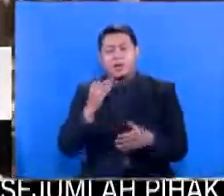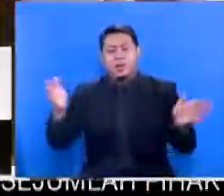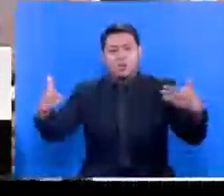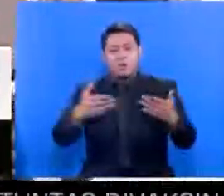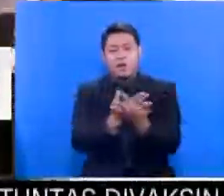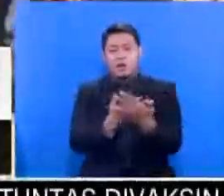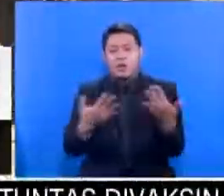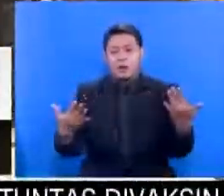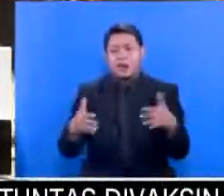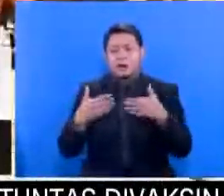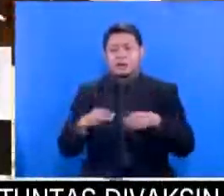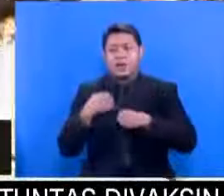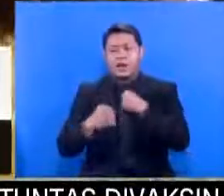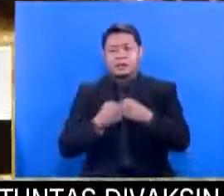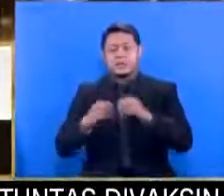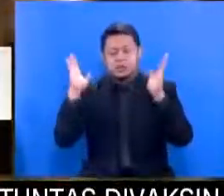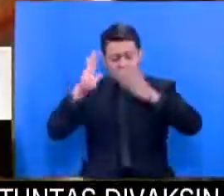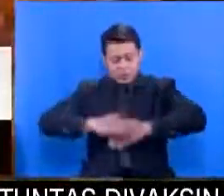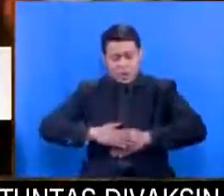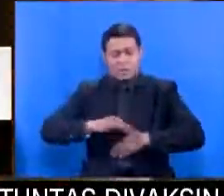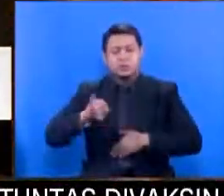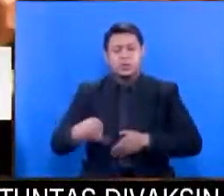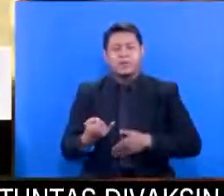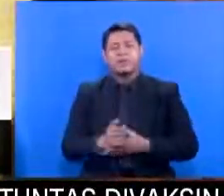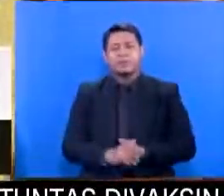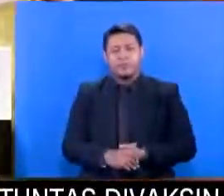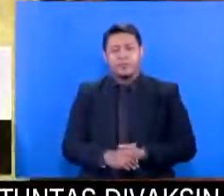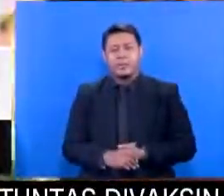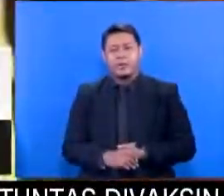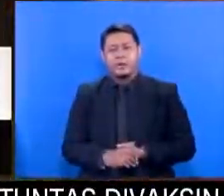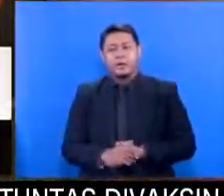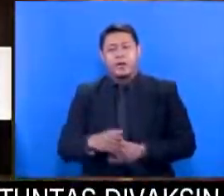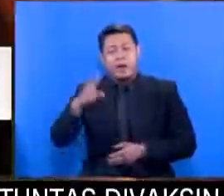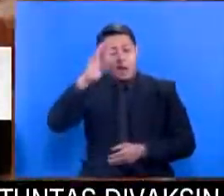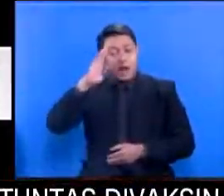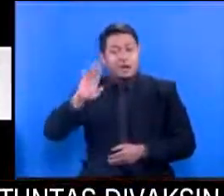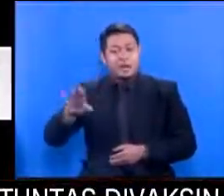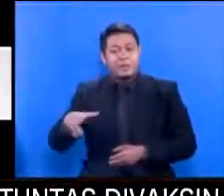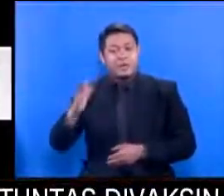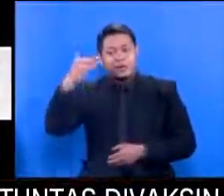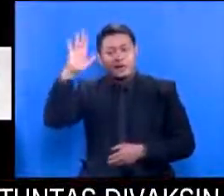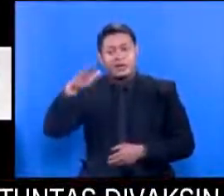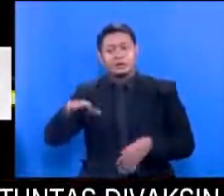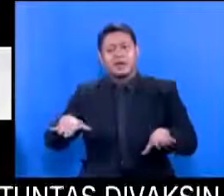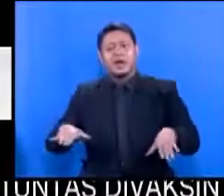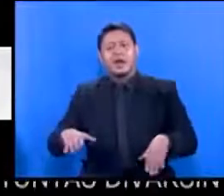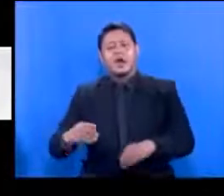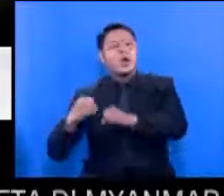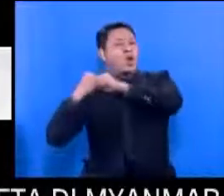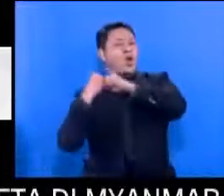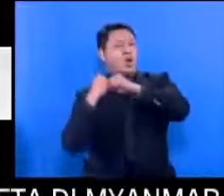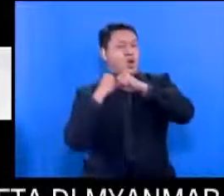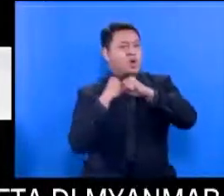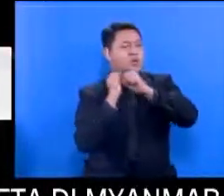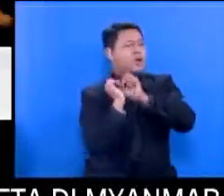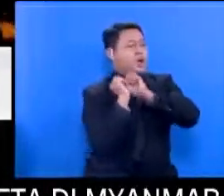warga usai melaksanakan sholat Jumat. Saat para lelaki, remaja, dewasa, dan orang tua bergotong royong